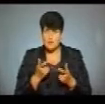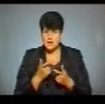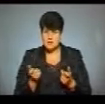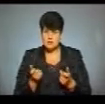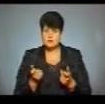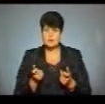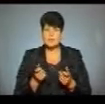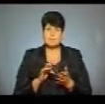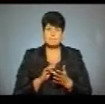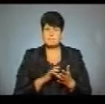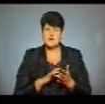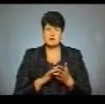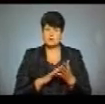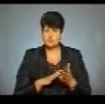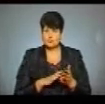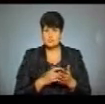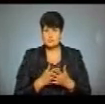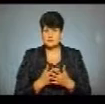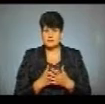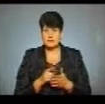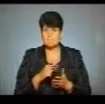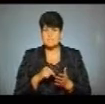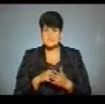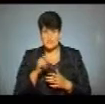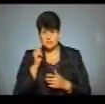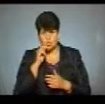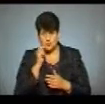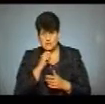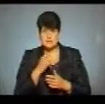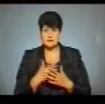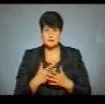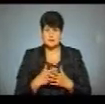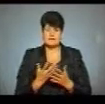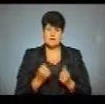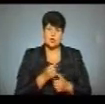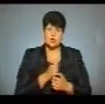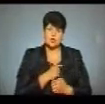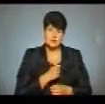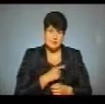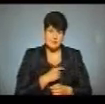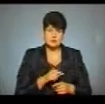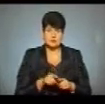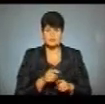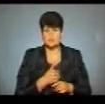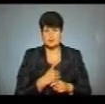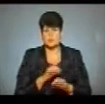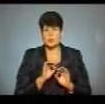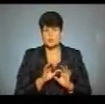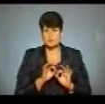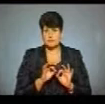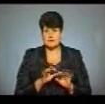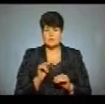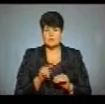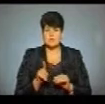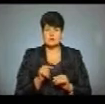і мандруючи, наприклад, містами України, навіть взяти ту саму Одесу. Я б також хотіла розповідати про те, що